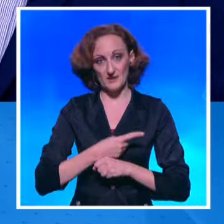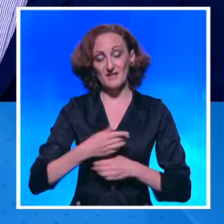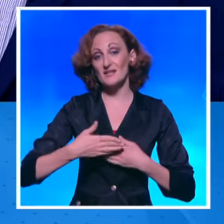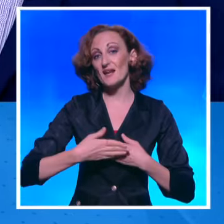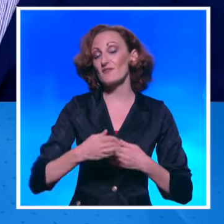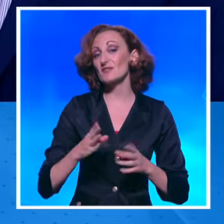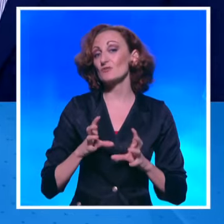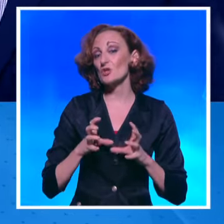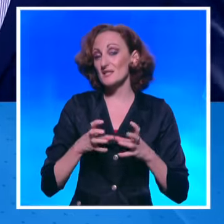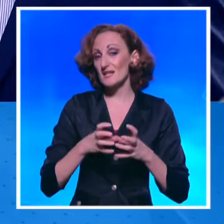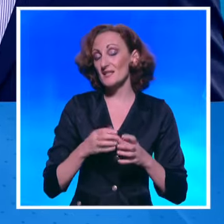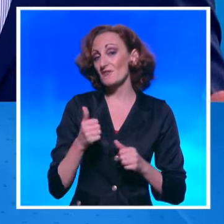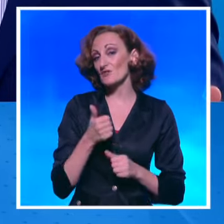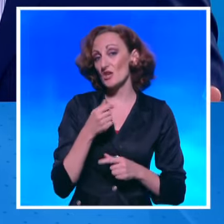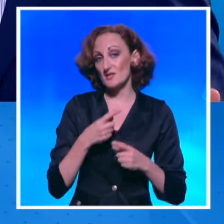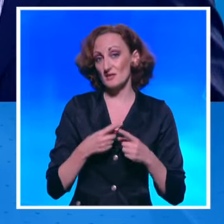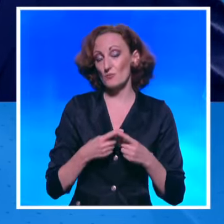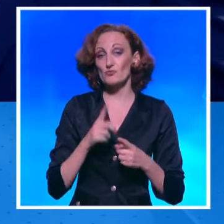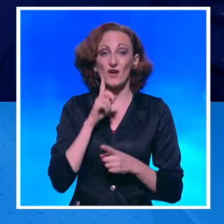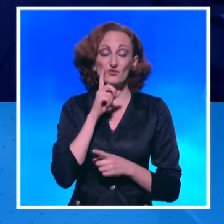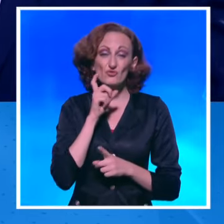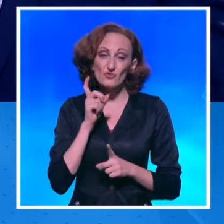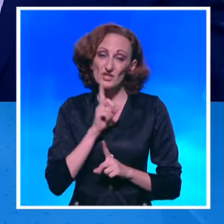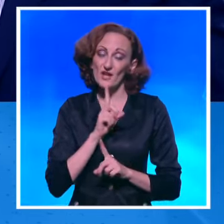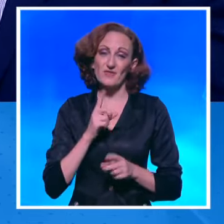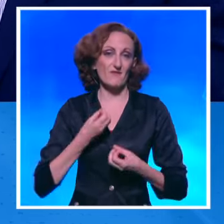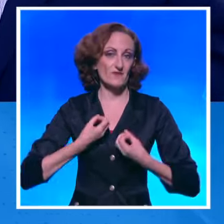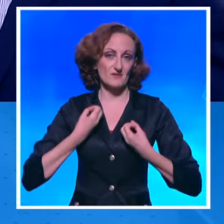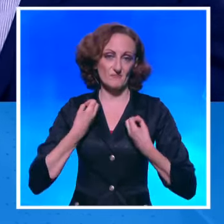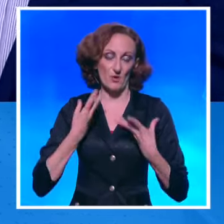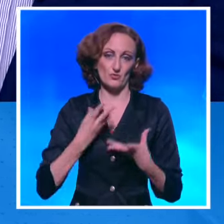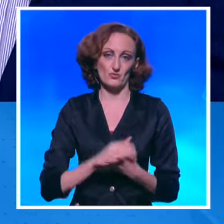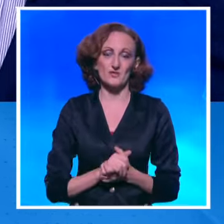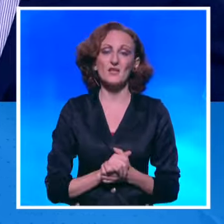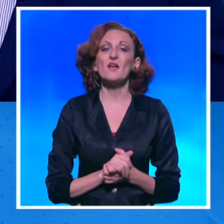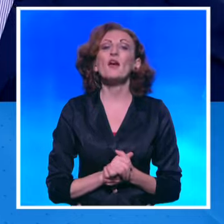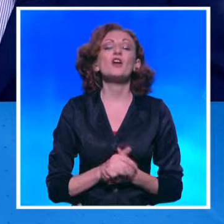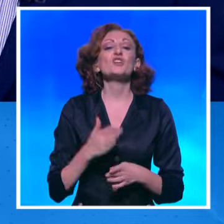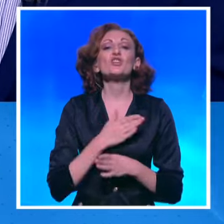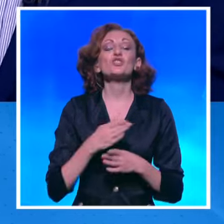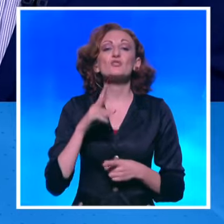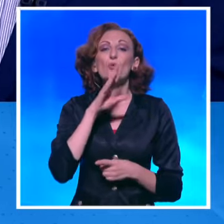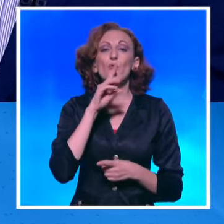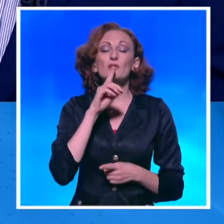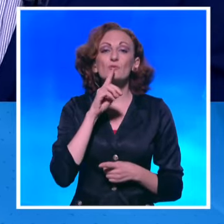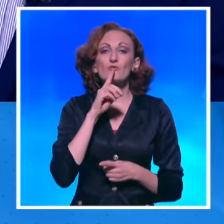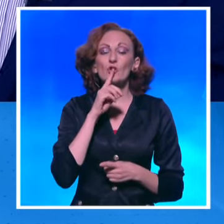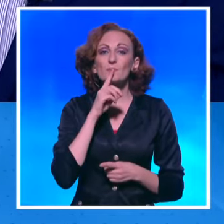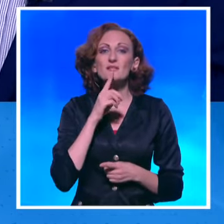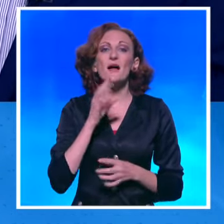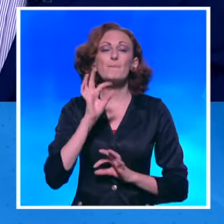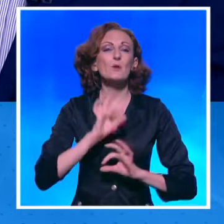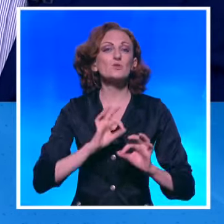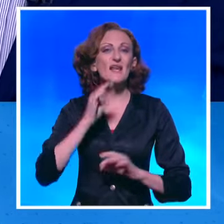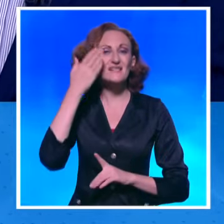секция в 6:30. Говориме за човешка невъзможност. И много често, когато говорим за 80% сгрешени протоколи,